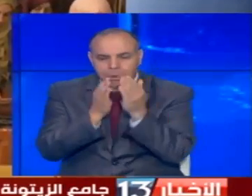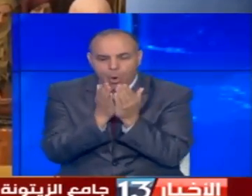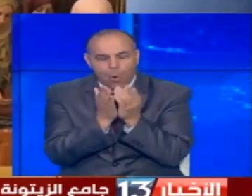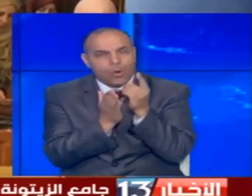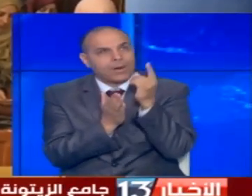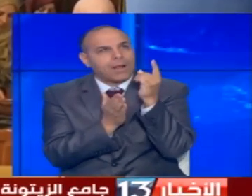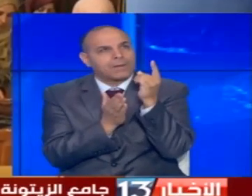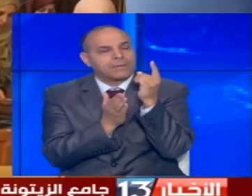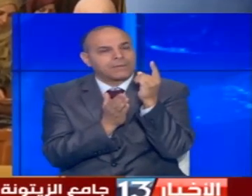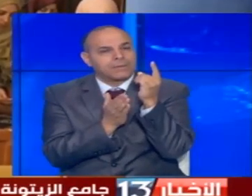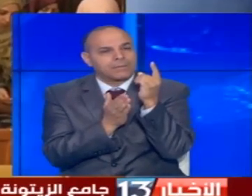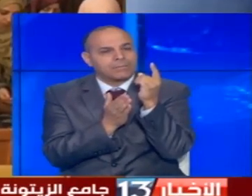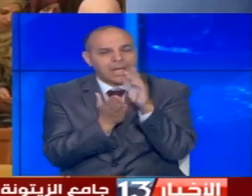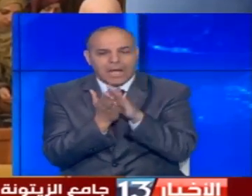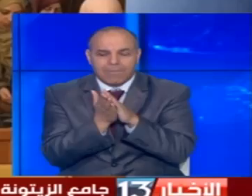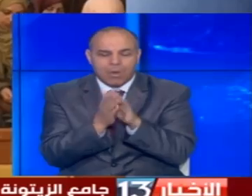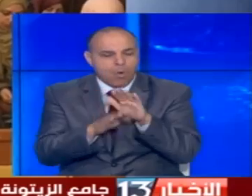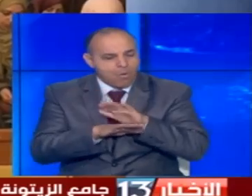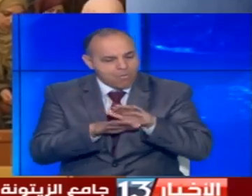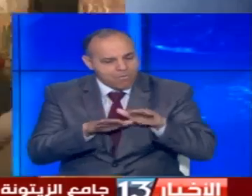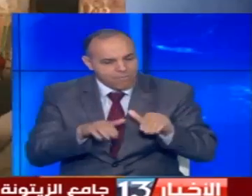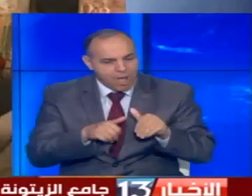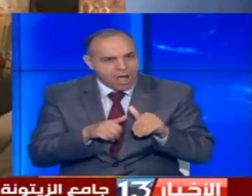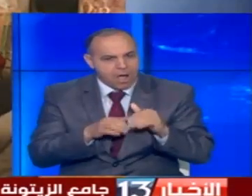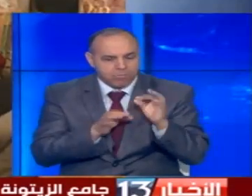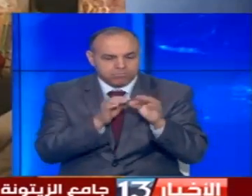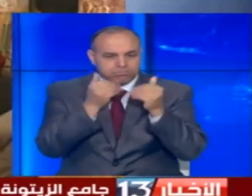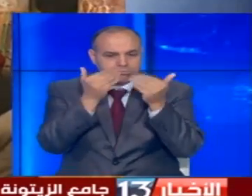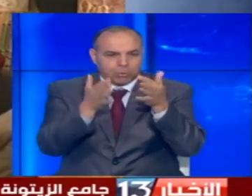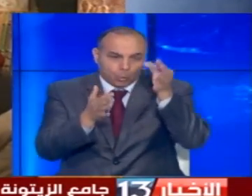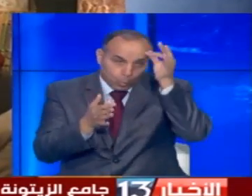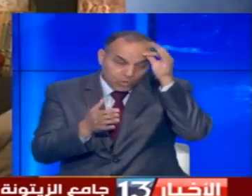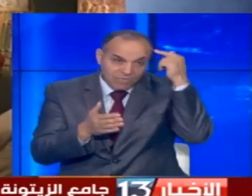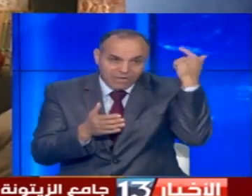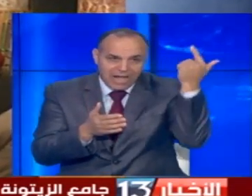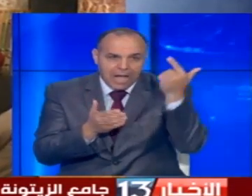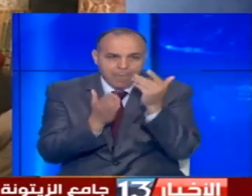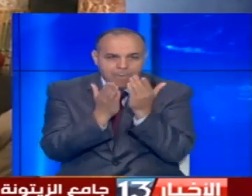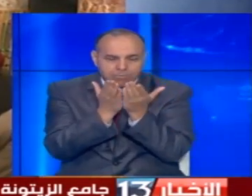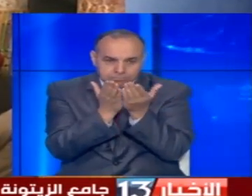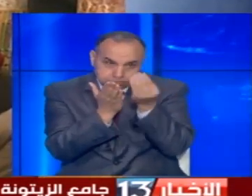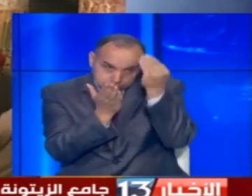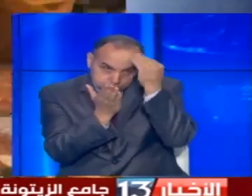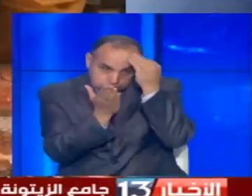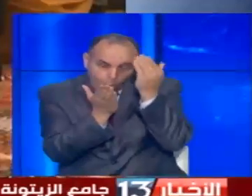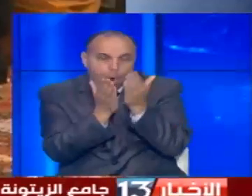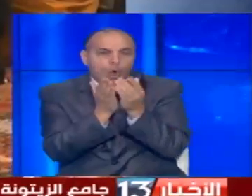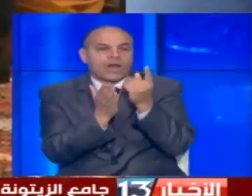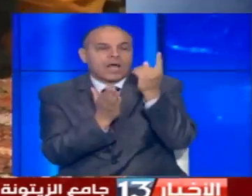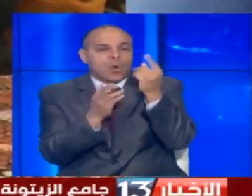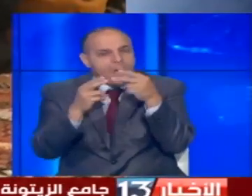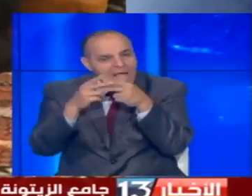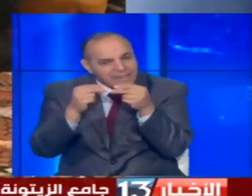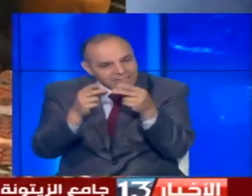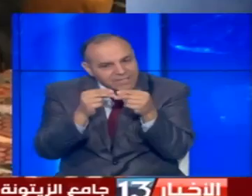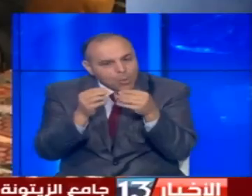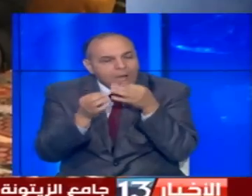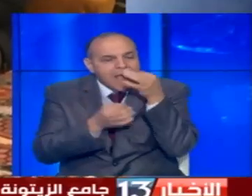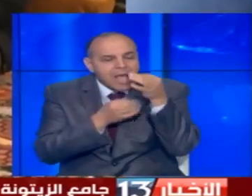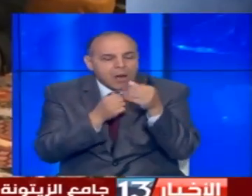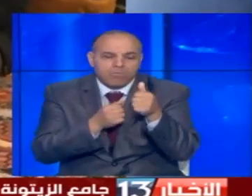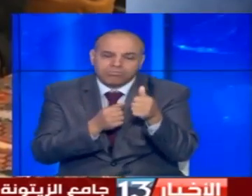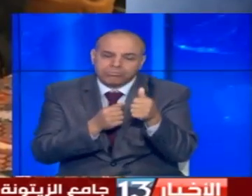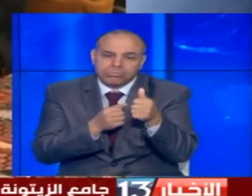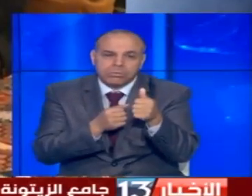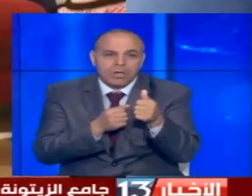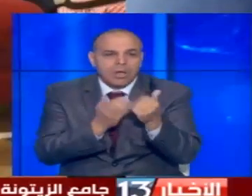بينات من القران الكريم اختتمت فعاليات جائزه تونس العالميه في حفظ القران الكريم وتفسيره وتجويده وقد